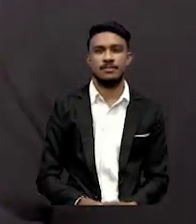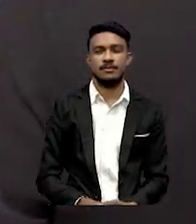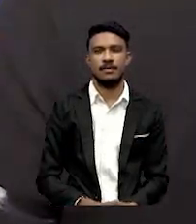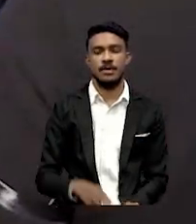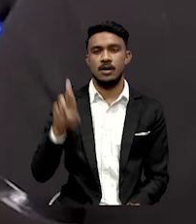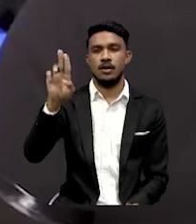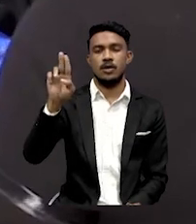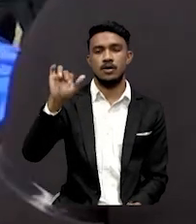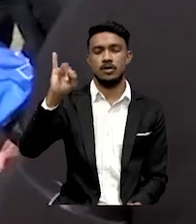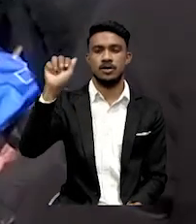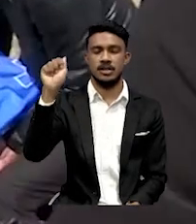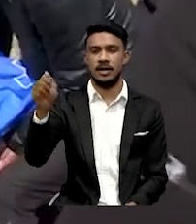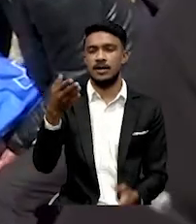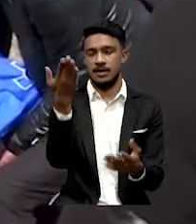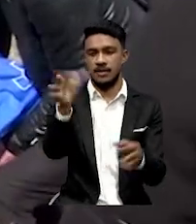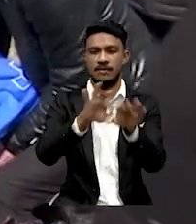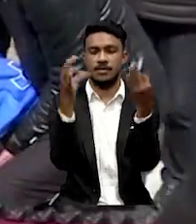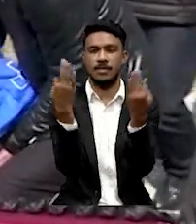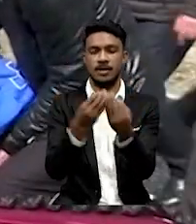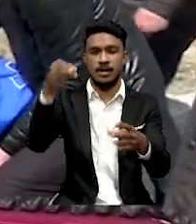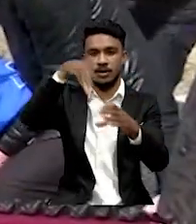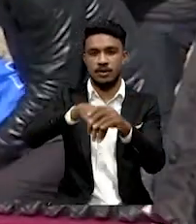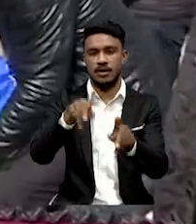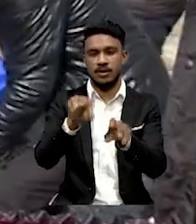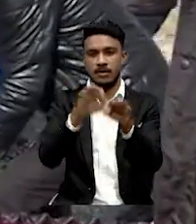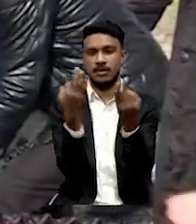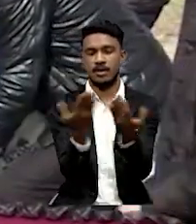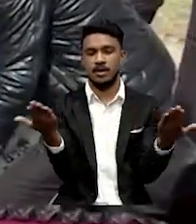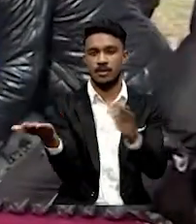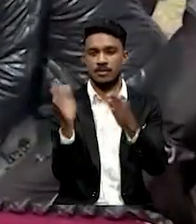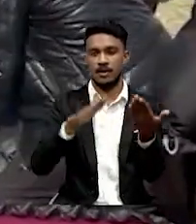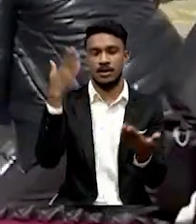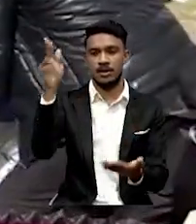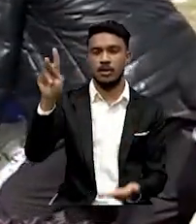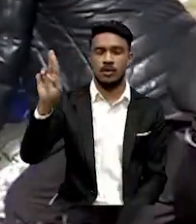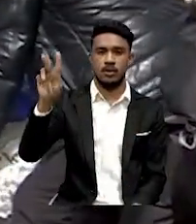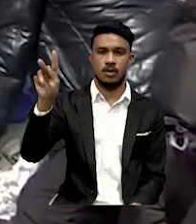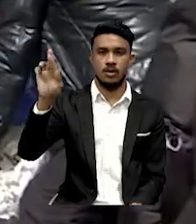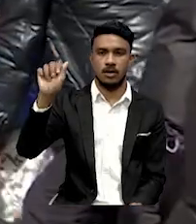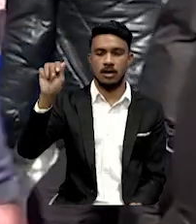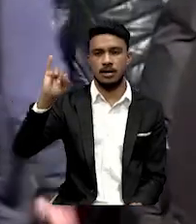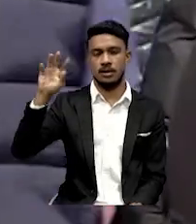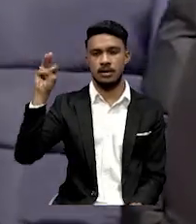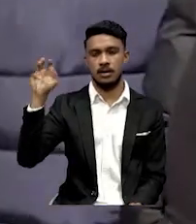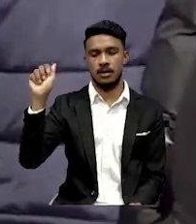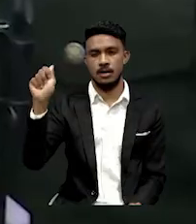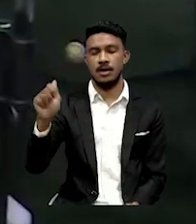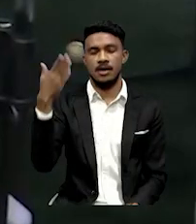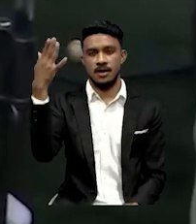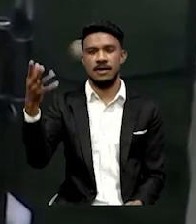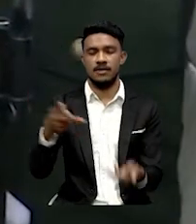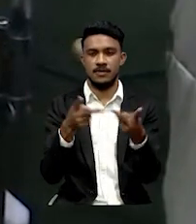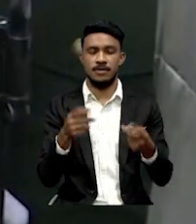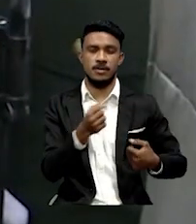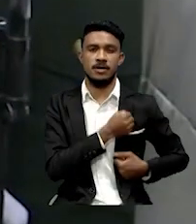Rusia ne familia sira ha coi parentes ne be mate în Ucraina, cu respectu armas automatica no banda militar, ia sesta semana ne